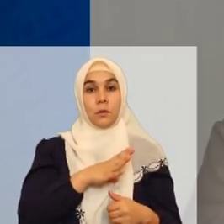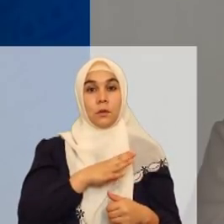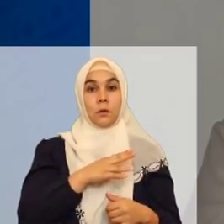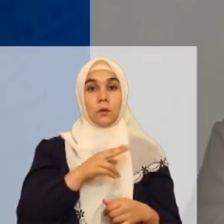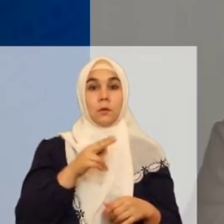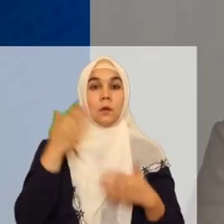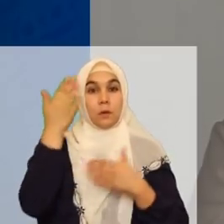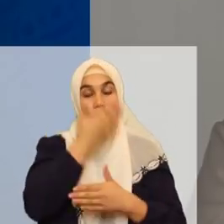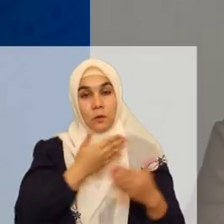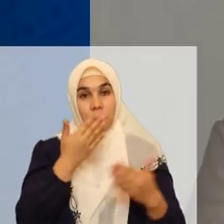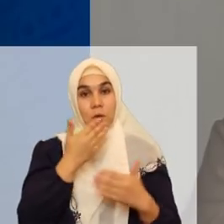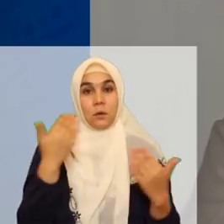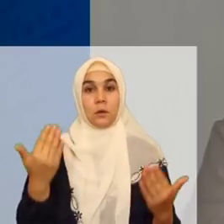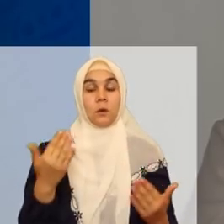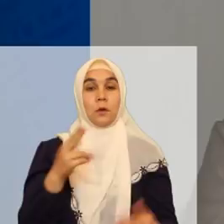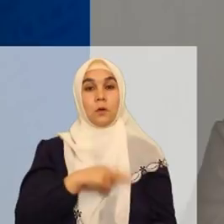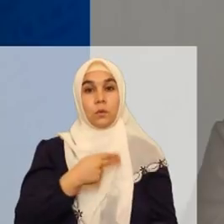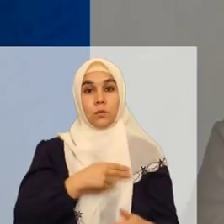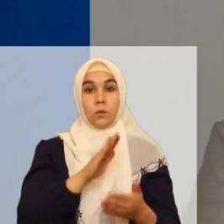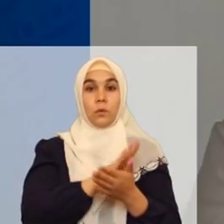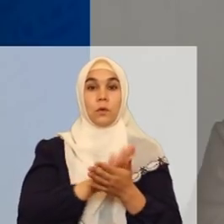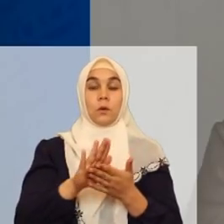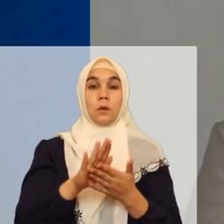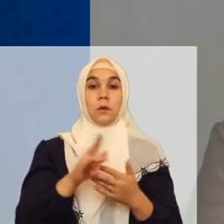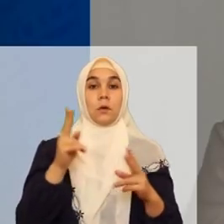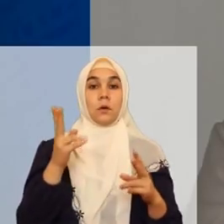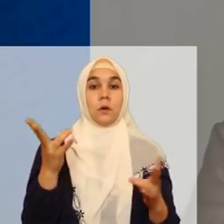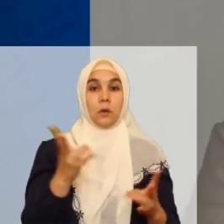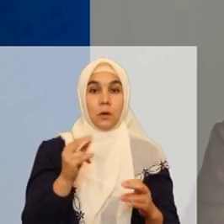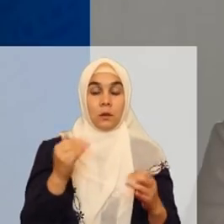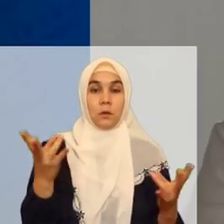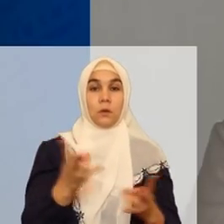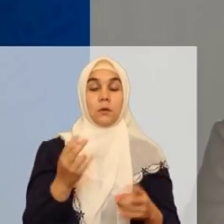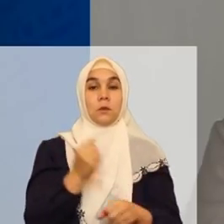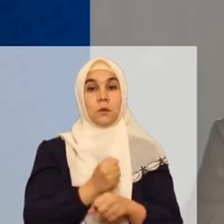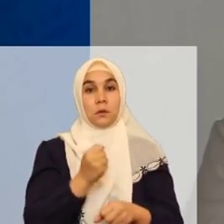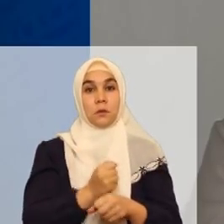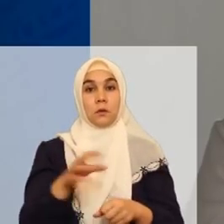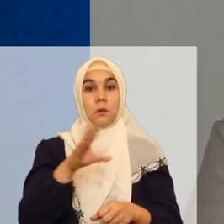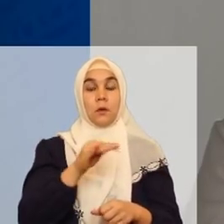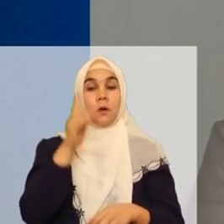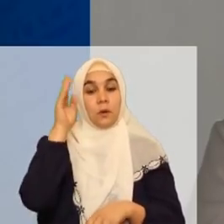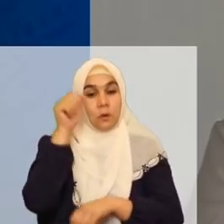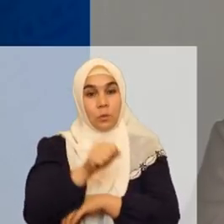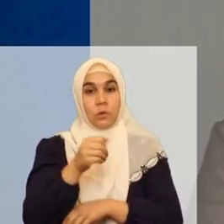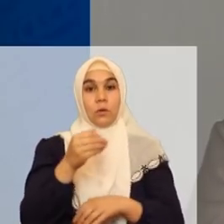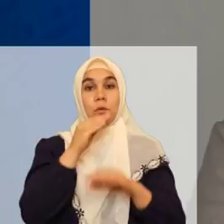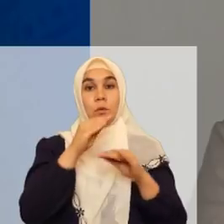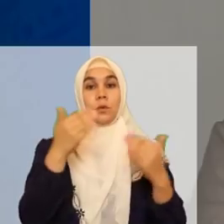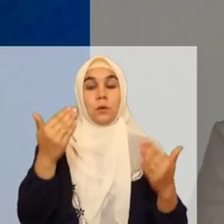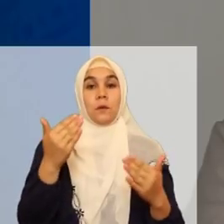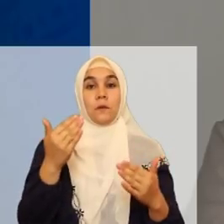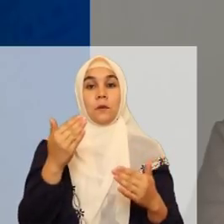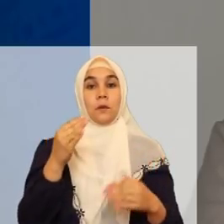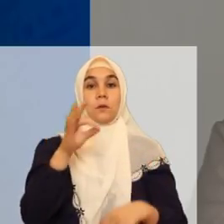Jumladan tahorat qalb pokligi uchun qanday xizmat qiladi? Namoz ruhiy tarbiya va